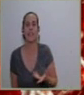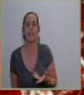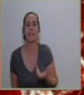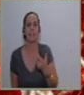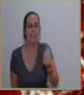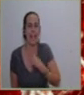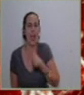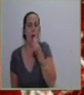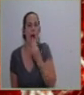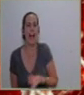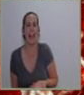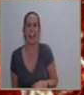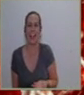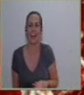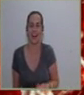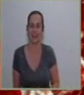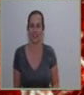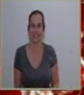אוכל.